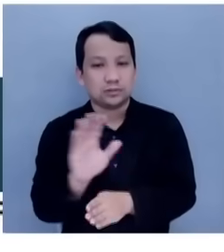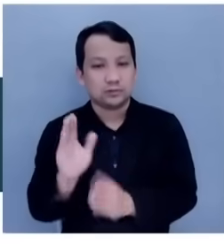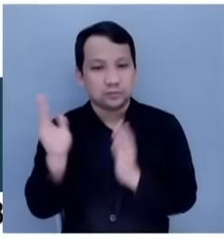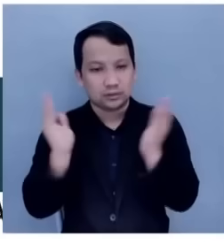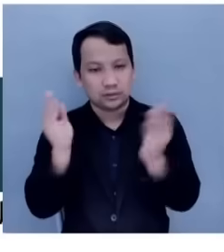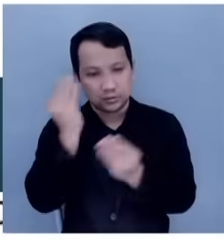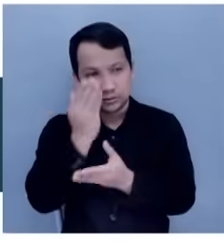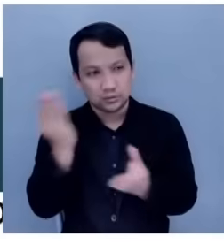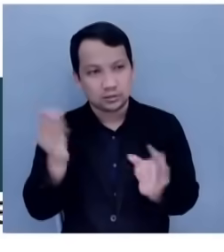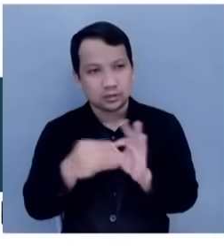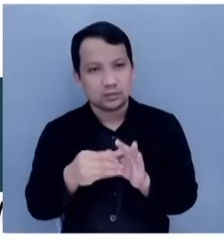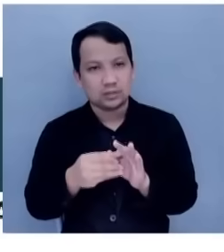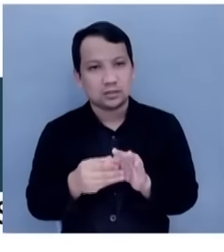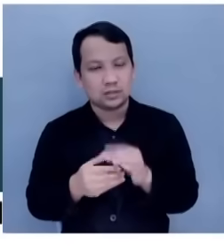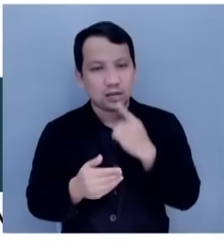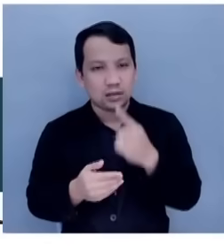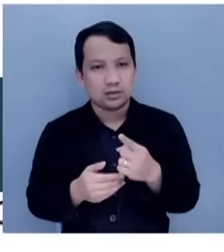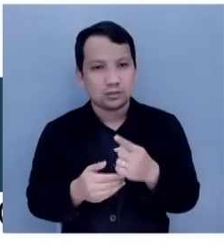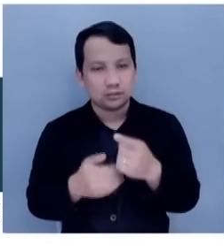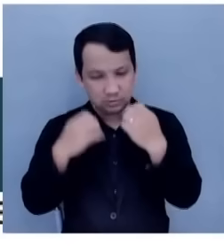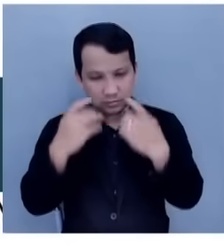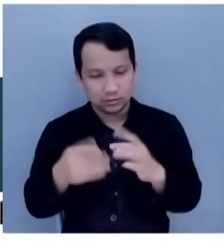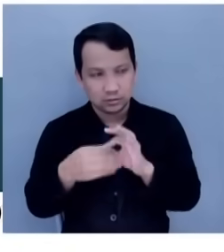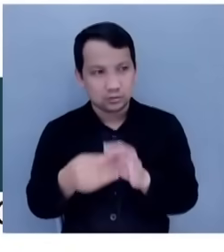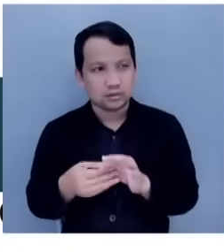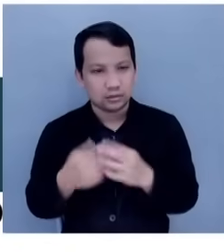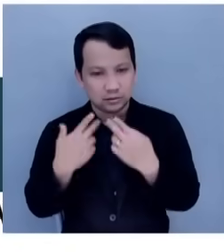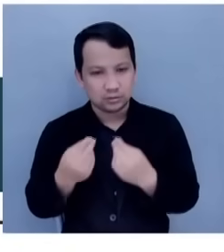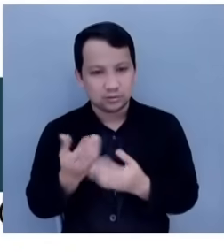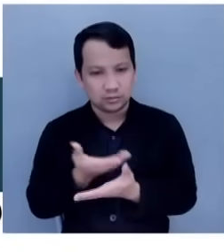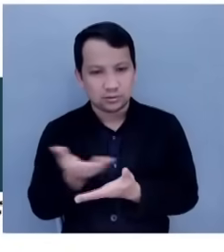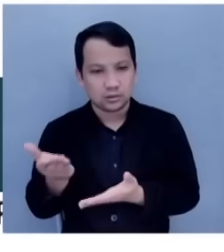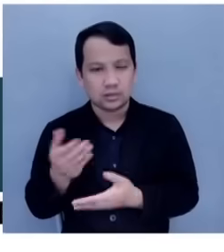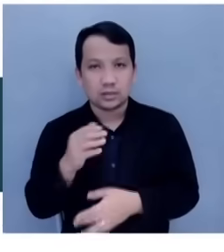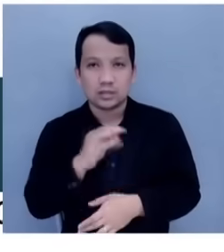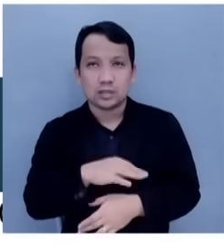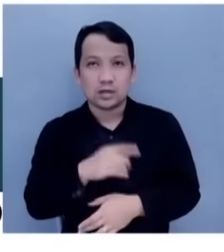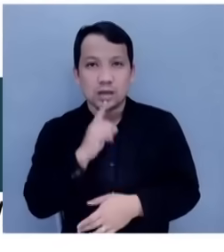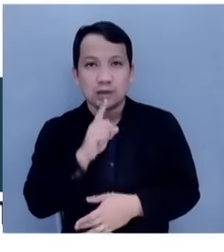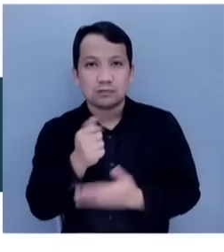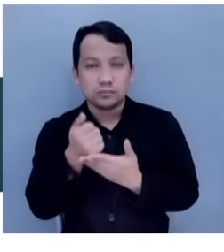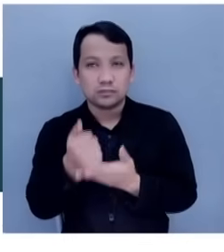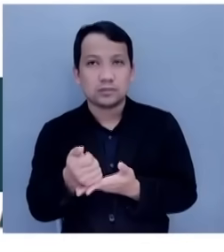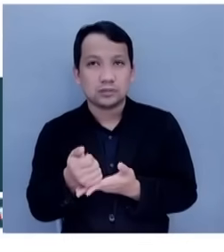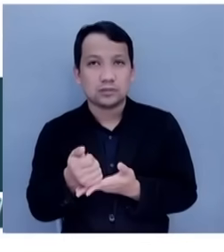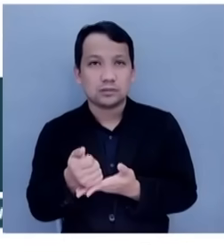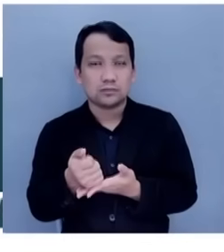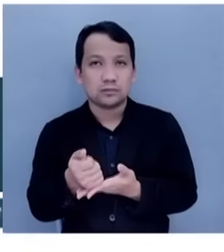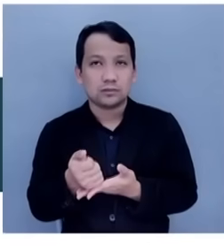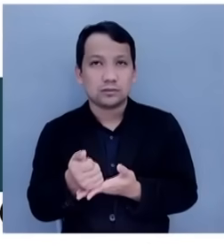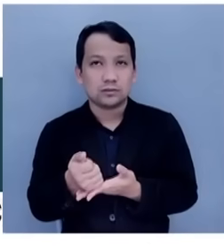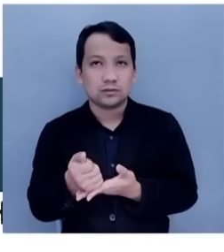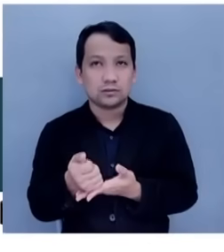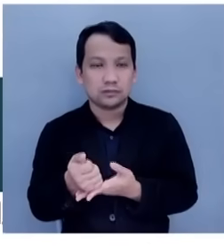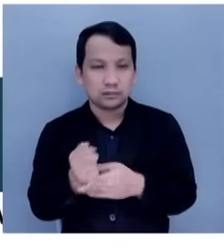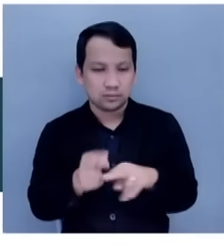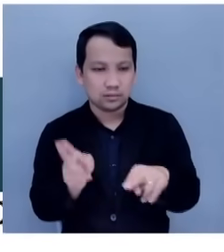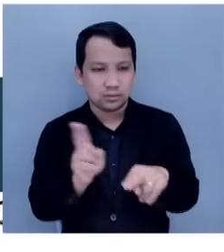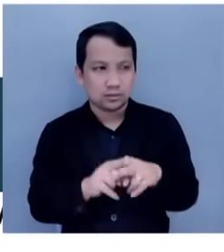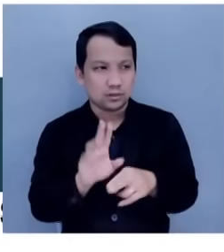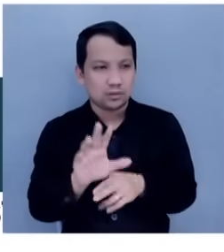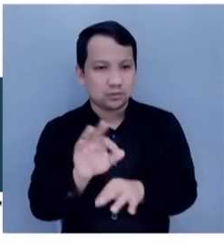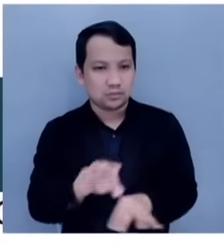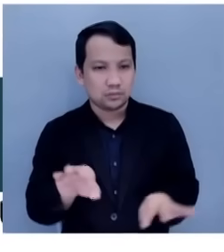sa ating mga kababayan, sa edukasyon, sa health, mabahay, at iba pa, ay makatutulong sana ito. At ito ay dapat